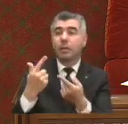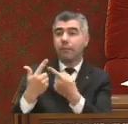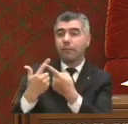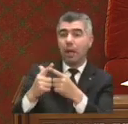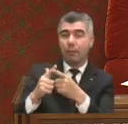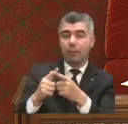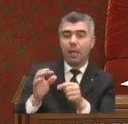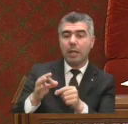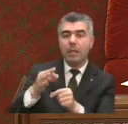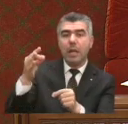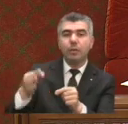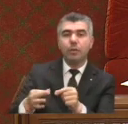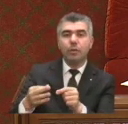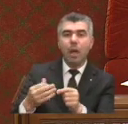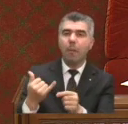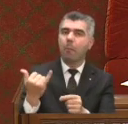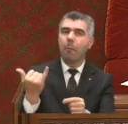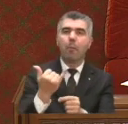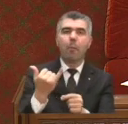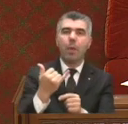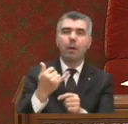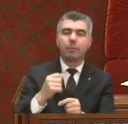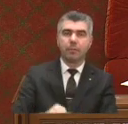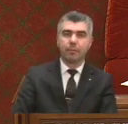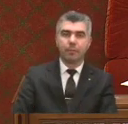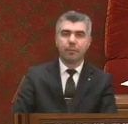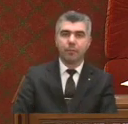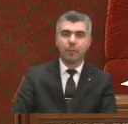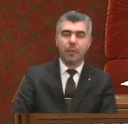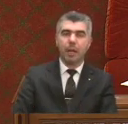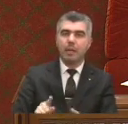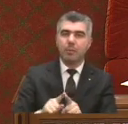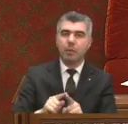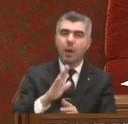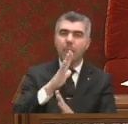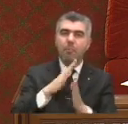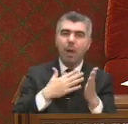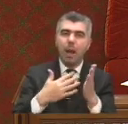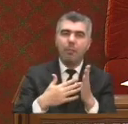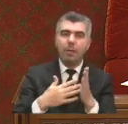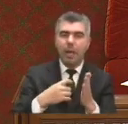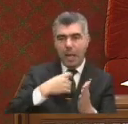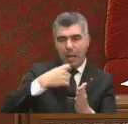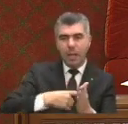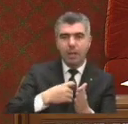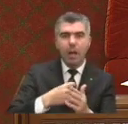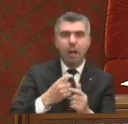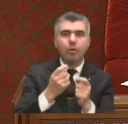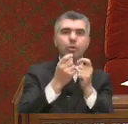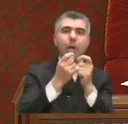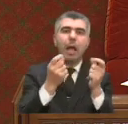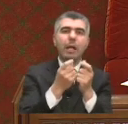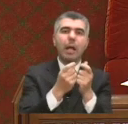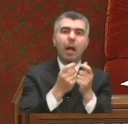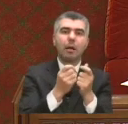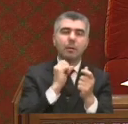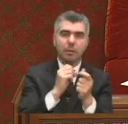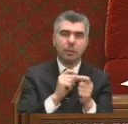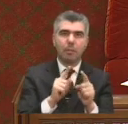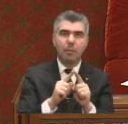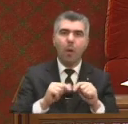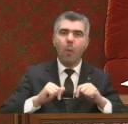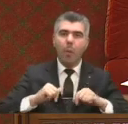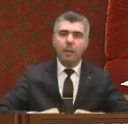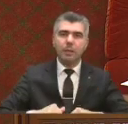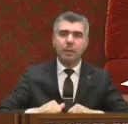الحمد لله جد إيجابية. البرنامج ديال انا مقاول اللي قلت لكم بالنسبه للبرنامج ديال الفرصه، ربما تكون السيده وزيره